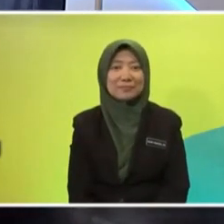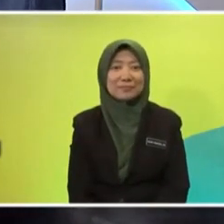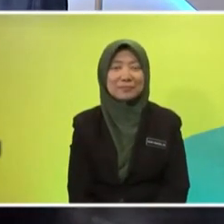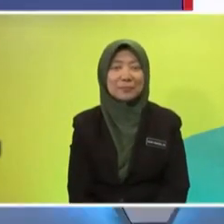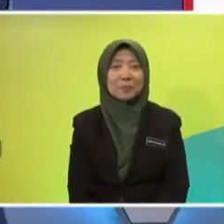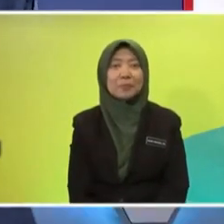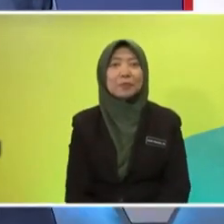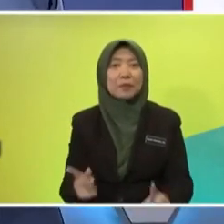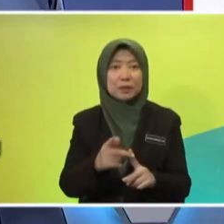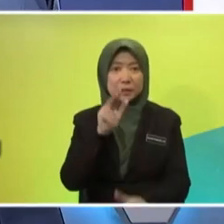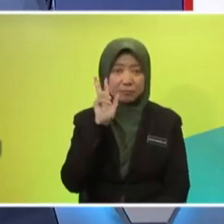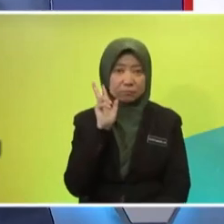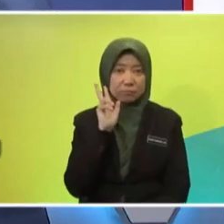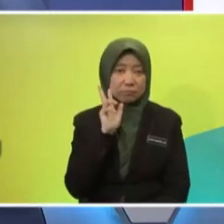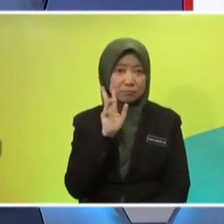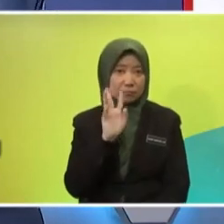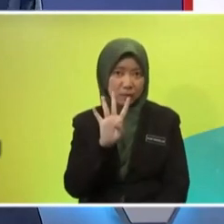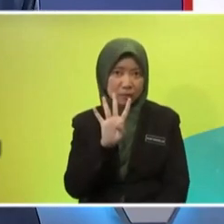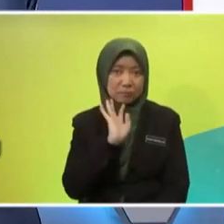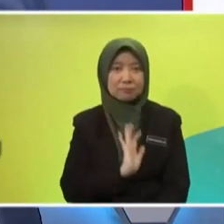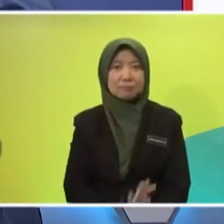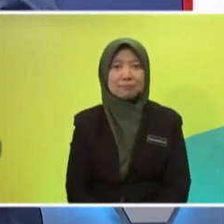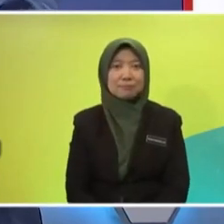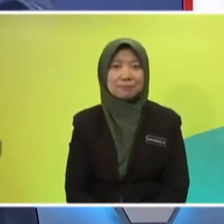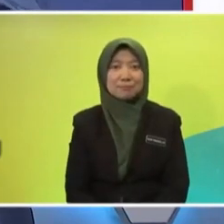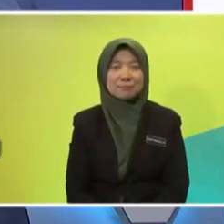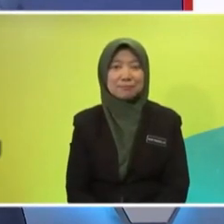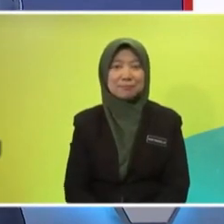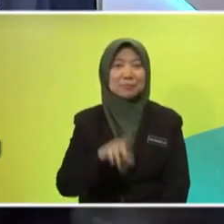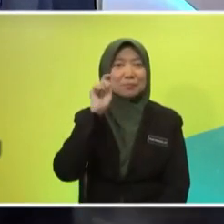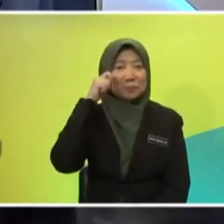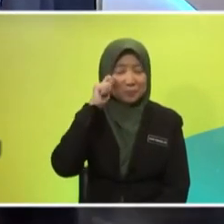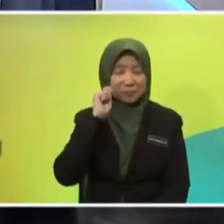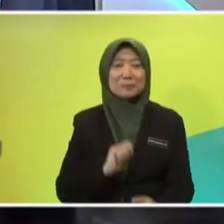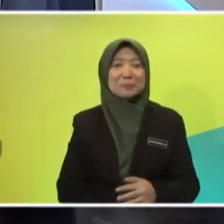ke teka-teki yang seterusnya. Okey, kita tengok sama-sama adik-adik di rumah.